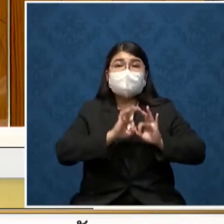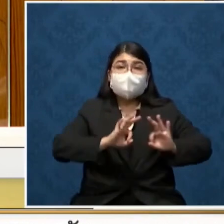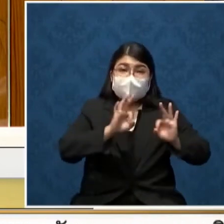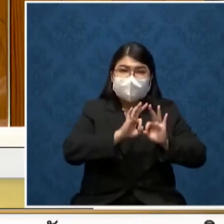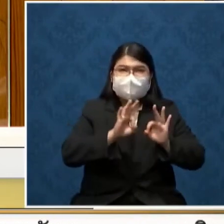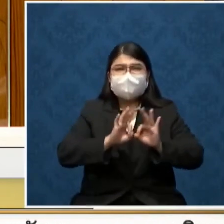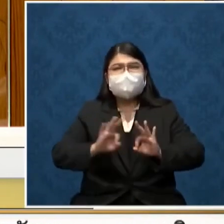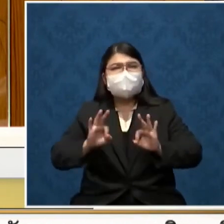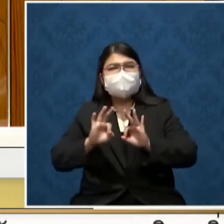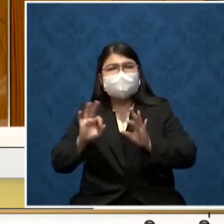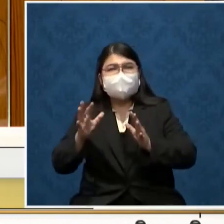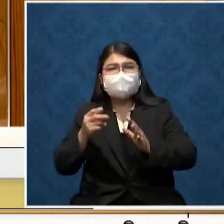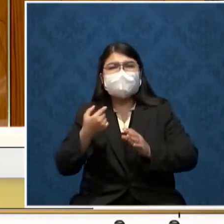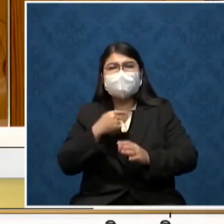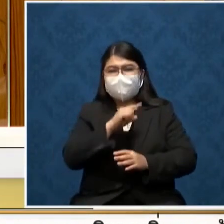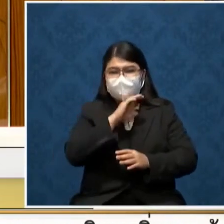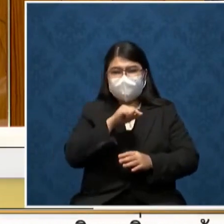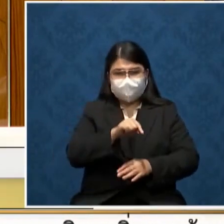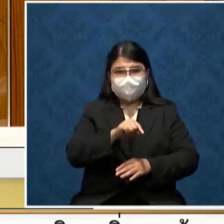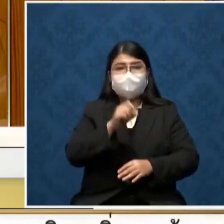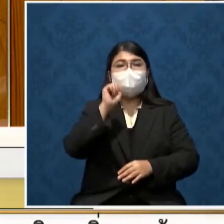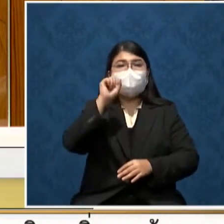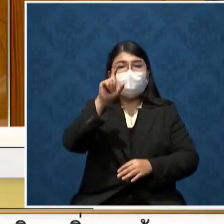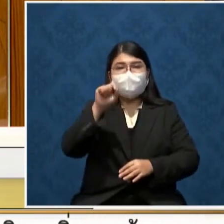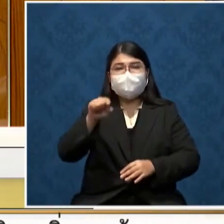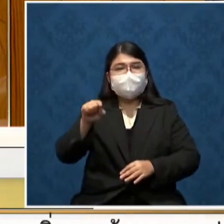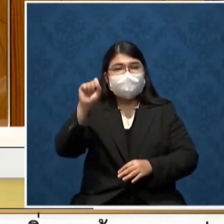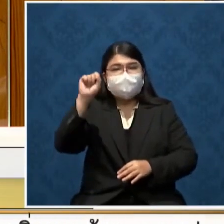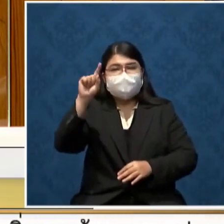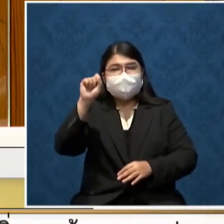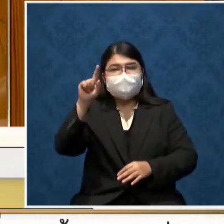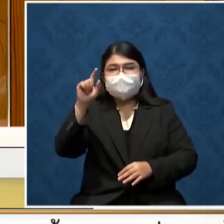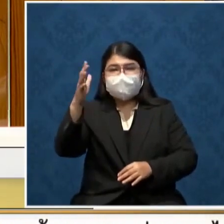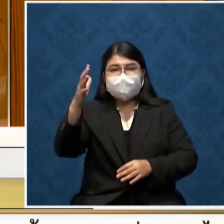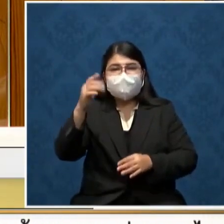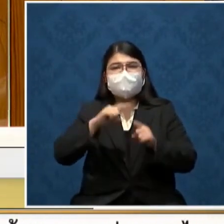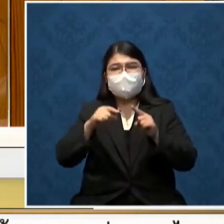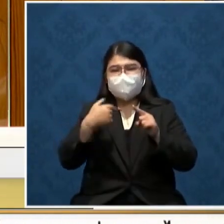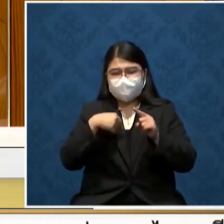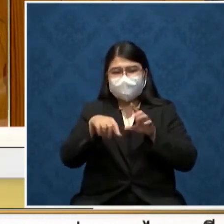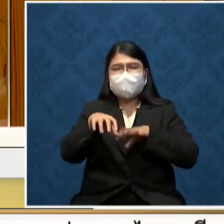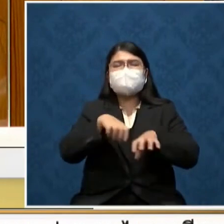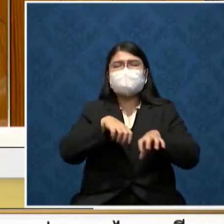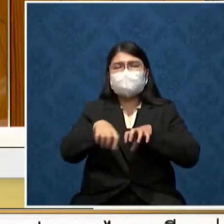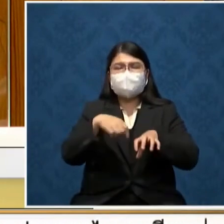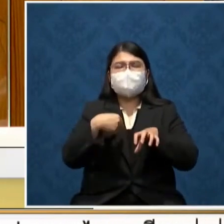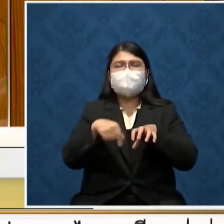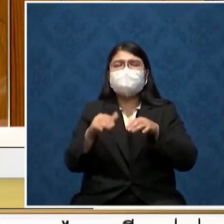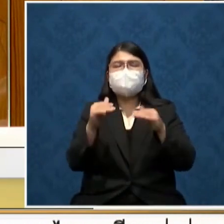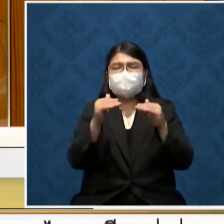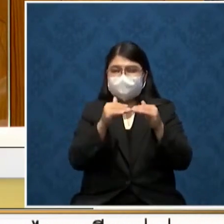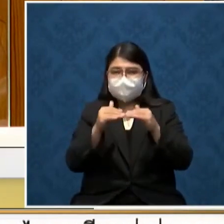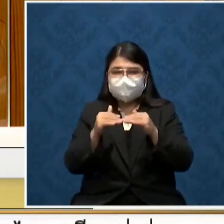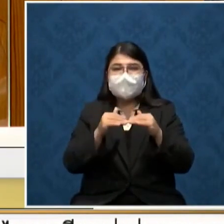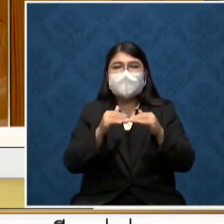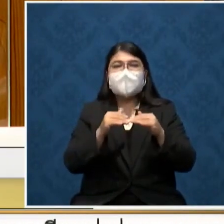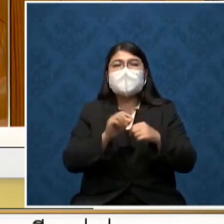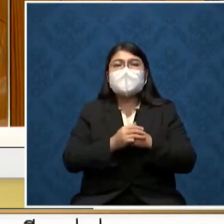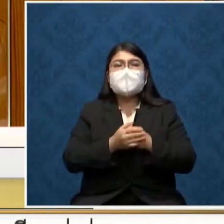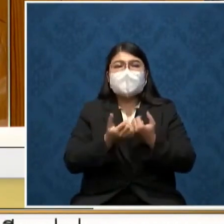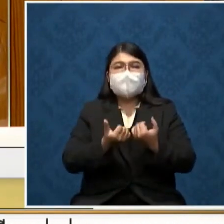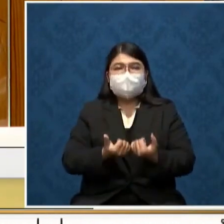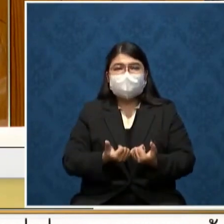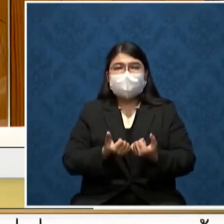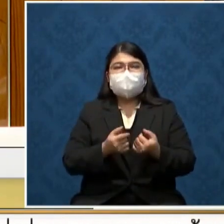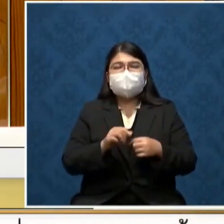งด่วนมีความจำเป็นนะครับสำนักงบประมาณก็ได้จัดสรรอย่างเป็นธรรมตลอดมานะครับก็ขอกราบเรียนท่าน